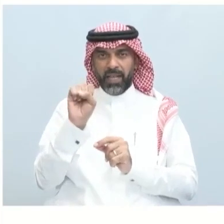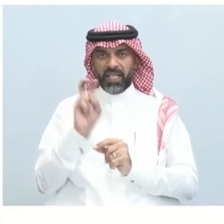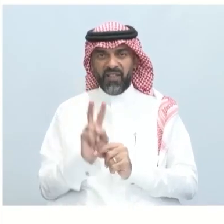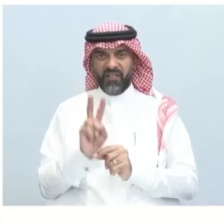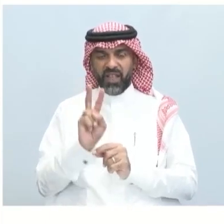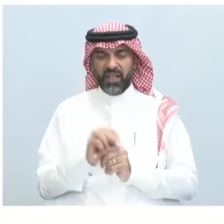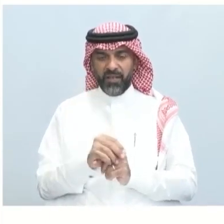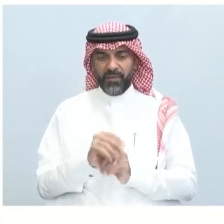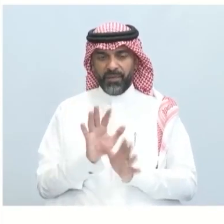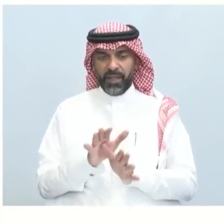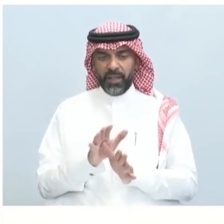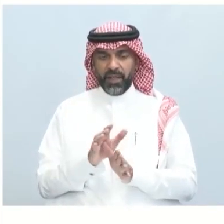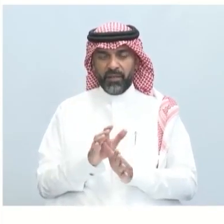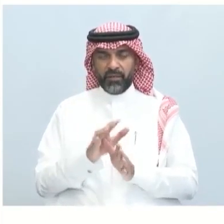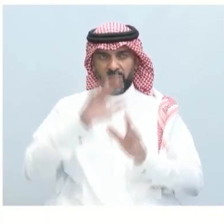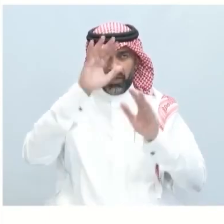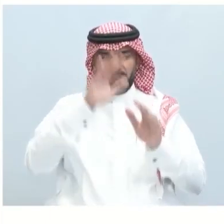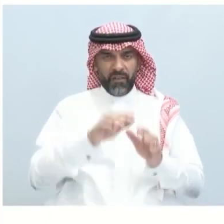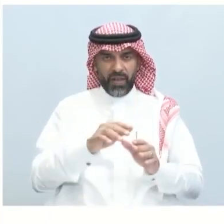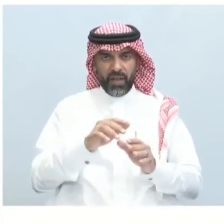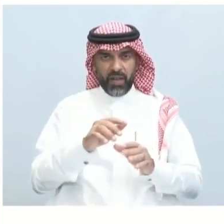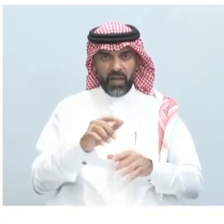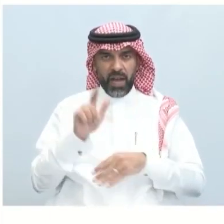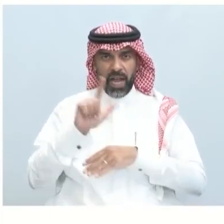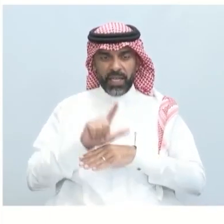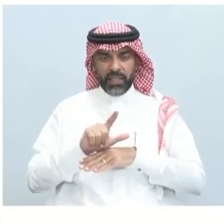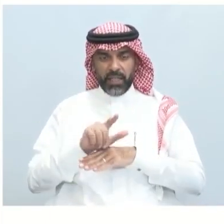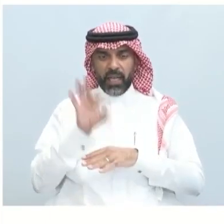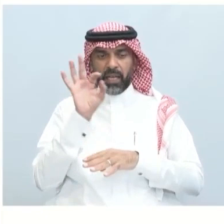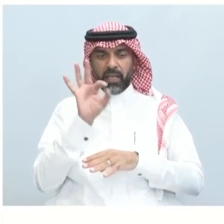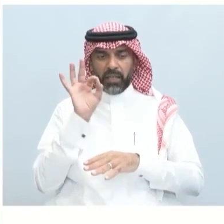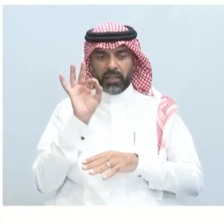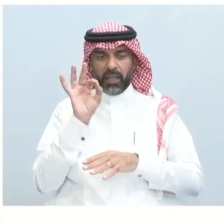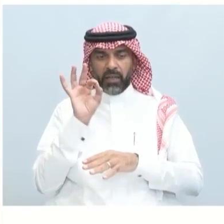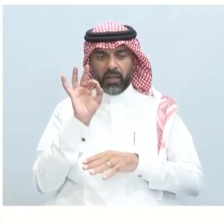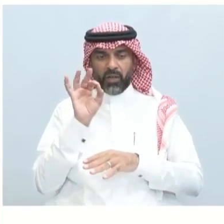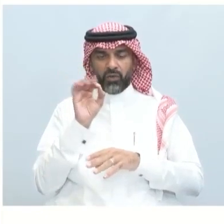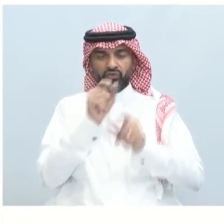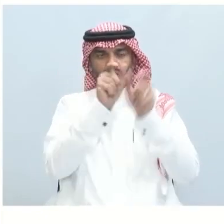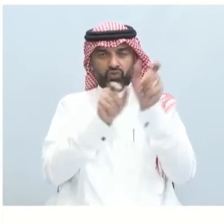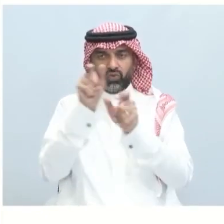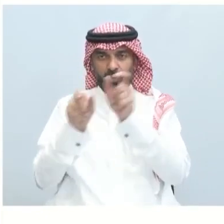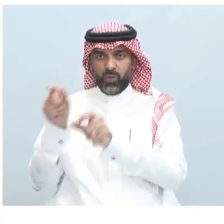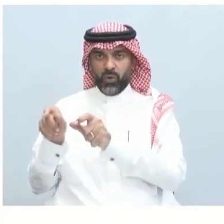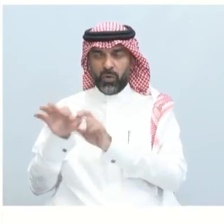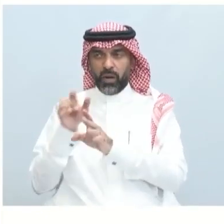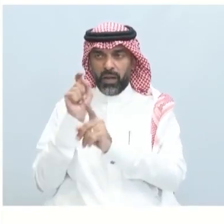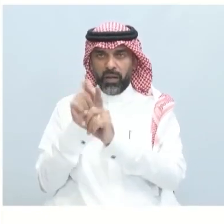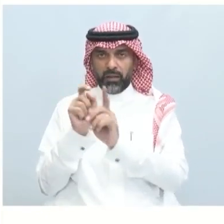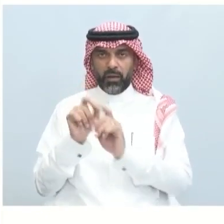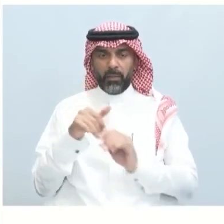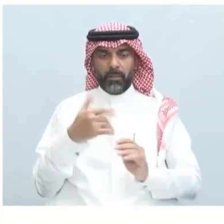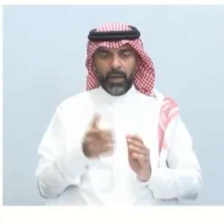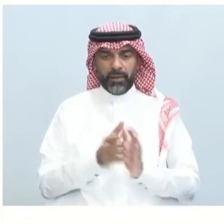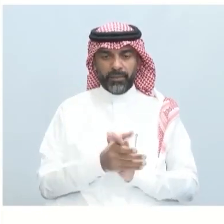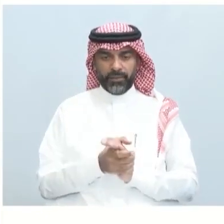إذن في الصفحة الرئيسية نقوم باختيار Audience الجمهور، بعد ذلك نقوم باختيار All Content،